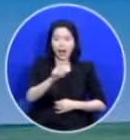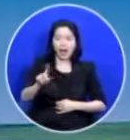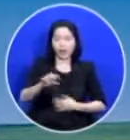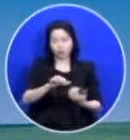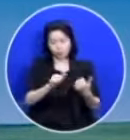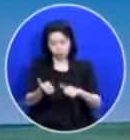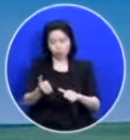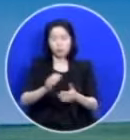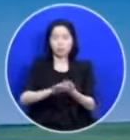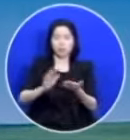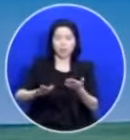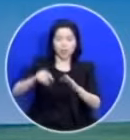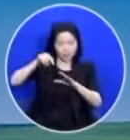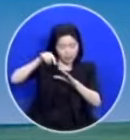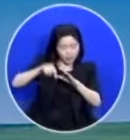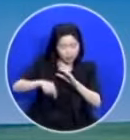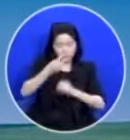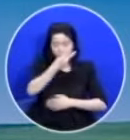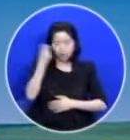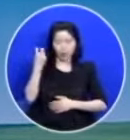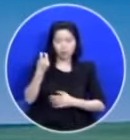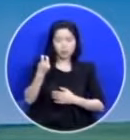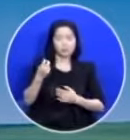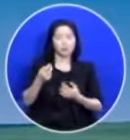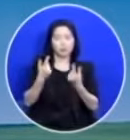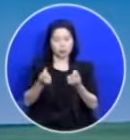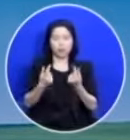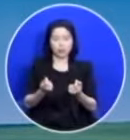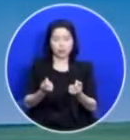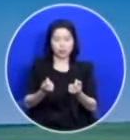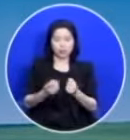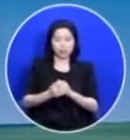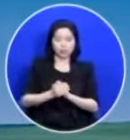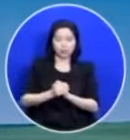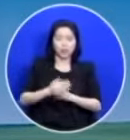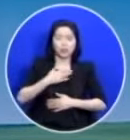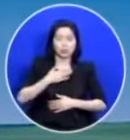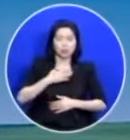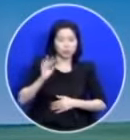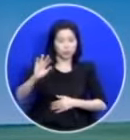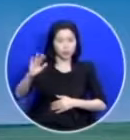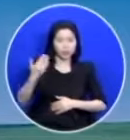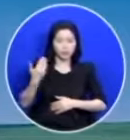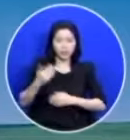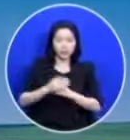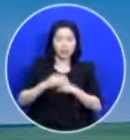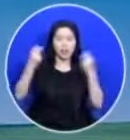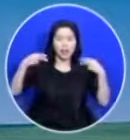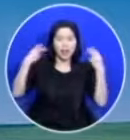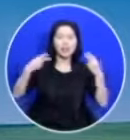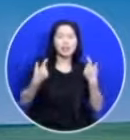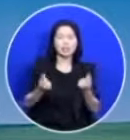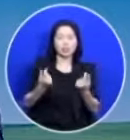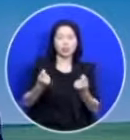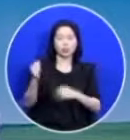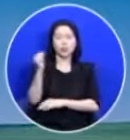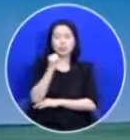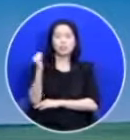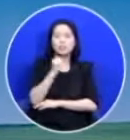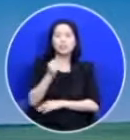깊은 잠을 자는 거예요 저도 최근에 엘리야처럼 흔들린